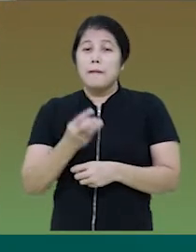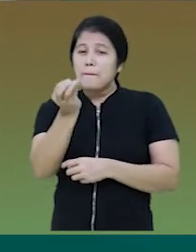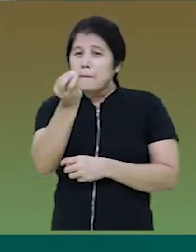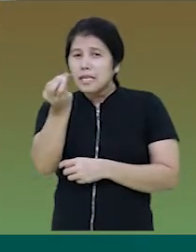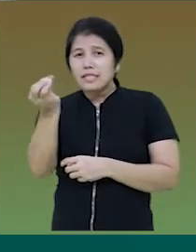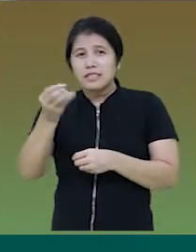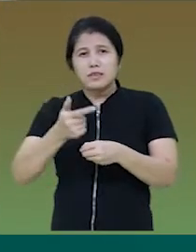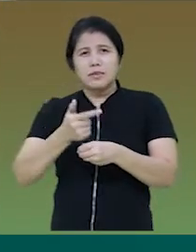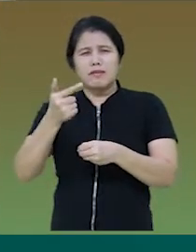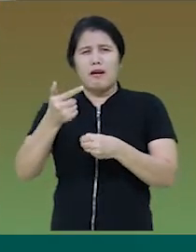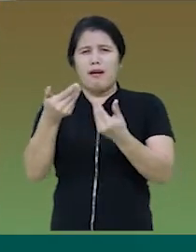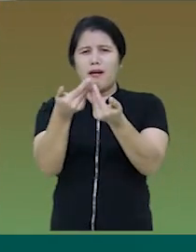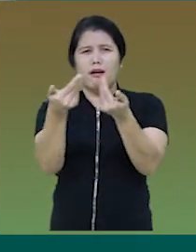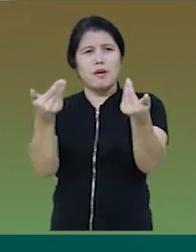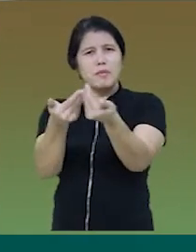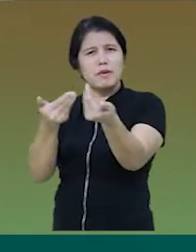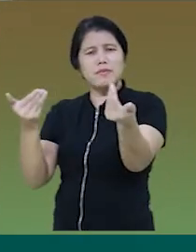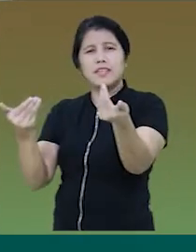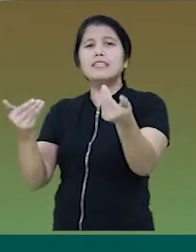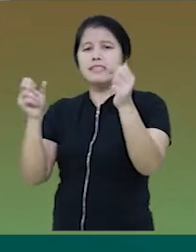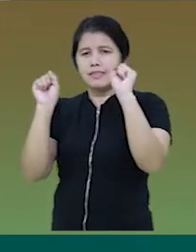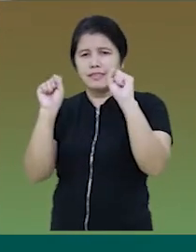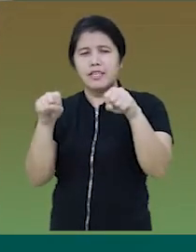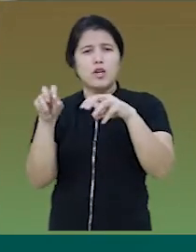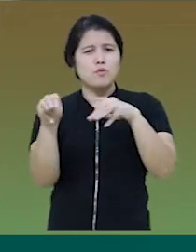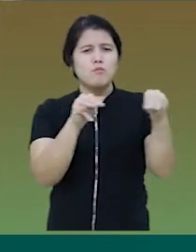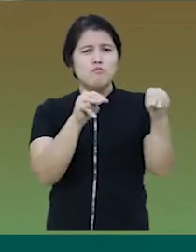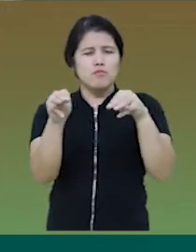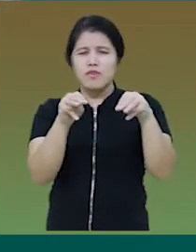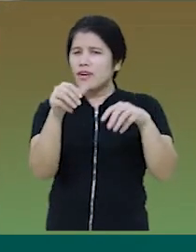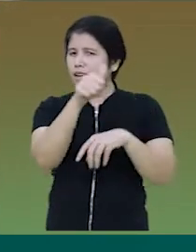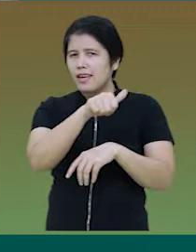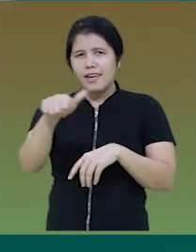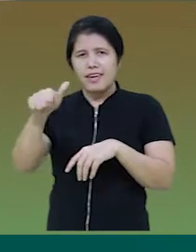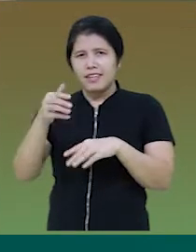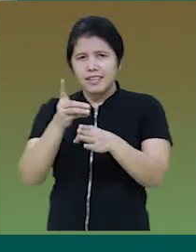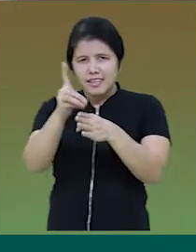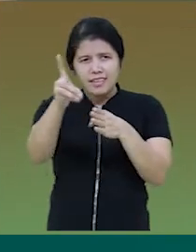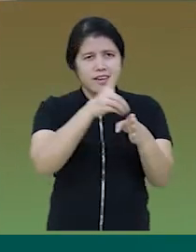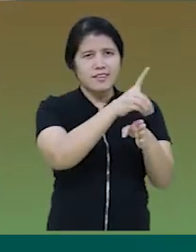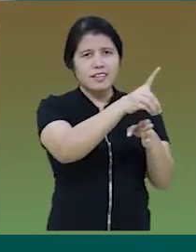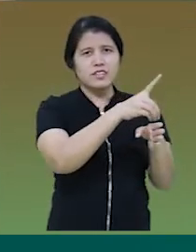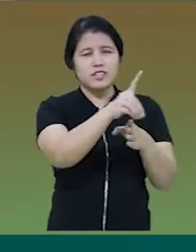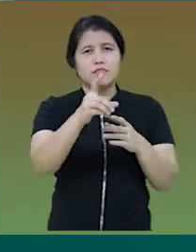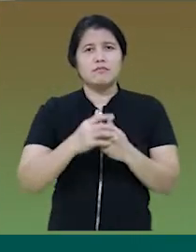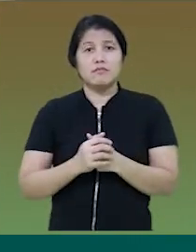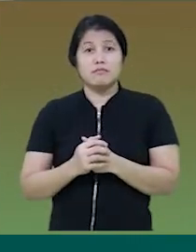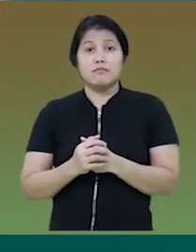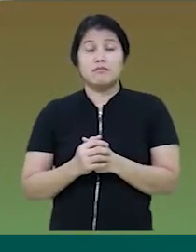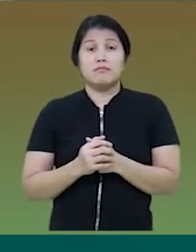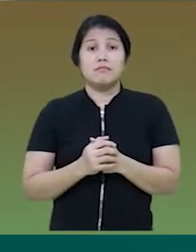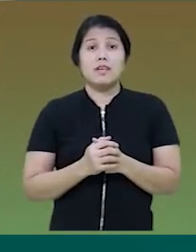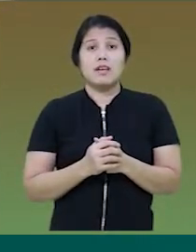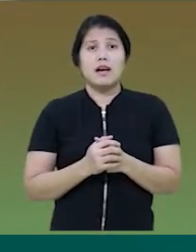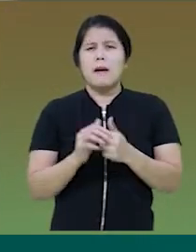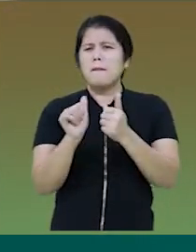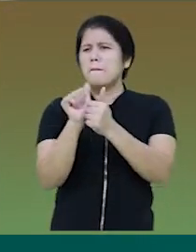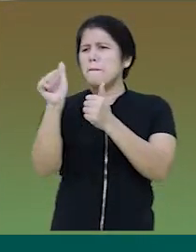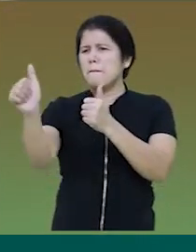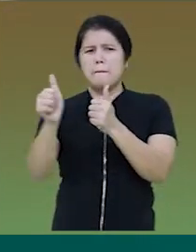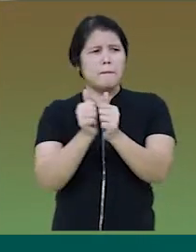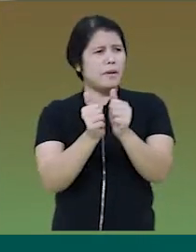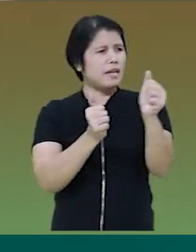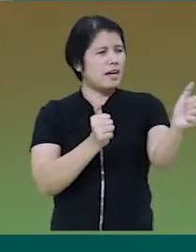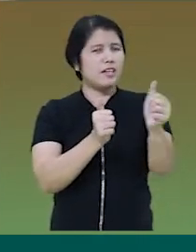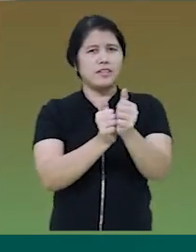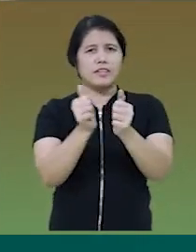Particles of gases are further apart that they can move in any direction. Ang mga particles ng gas ay